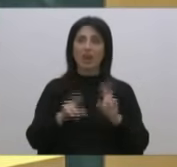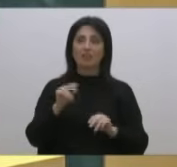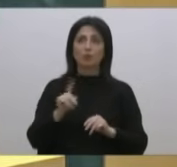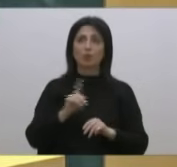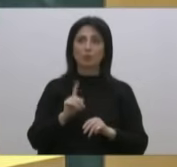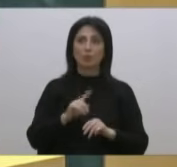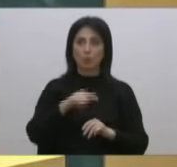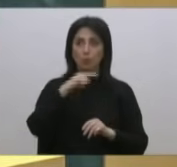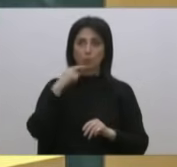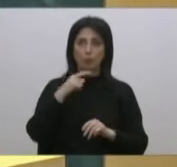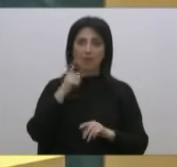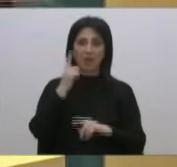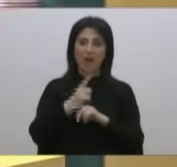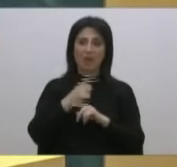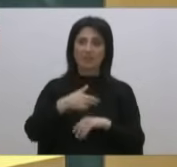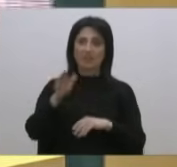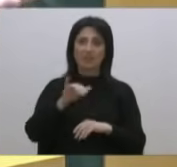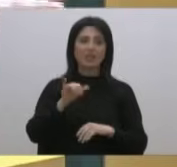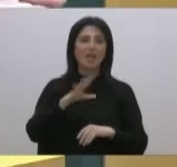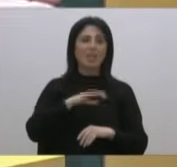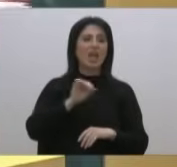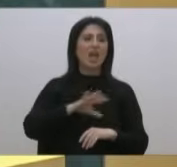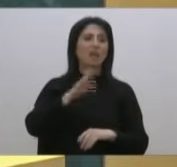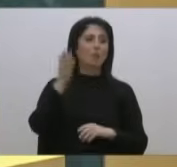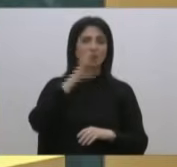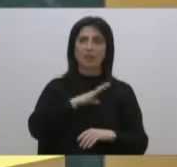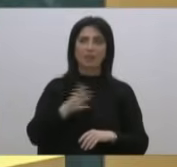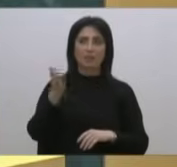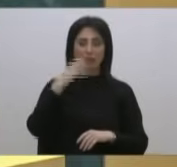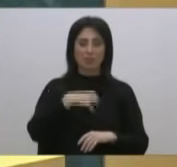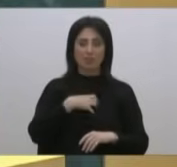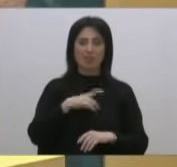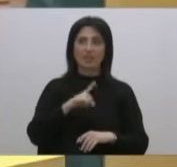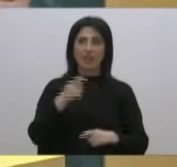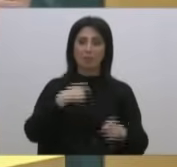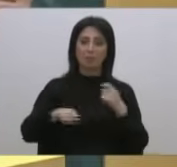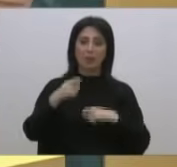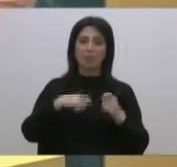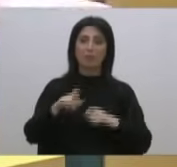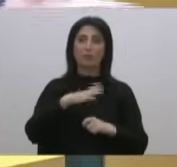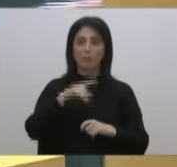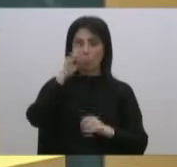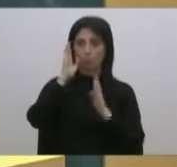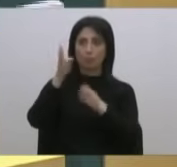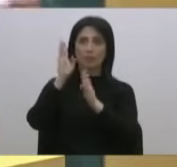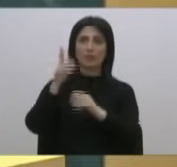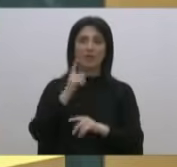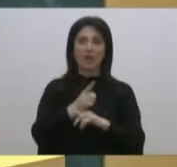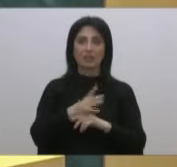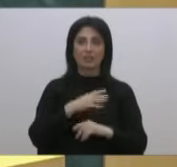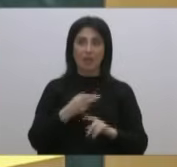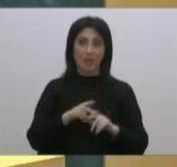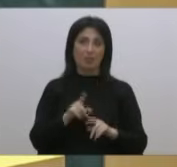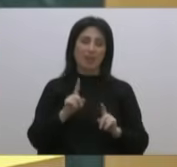gavitvalisinebt ro rusetchi aigzala gatana mashin sad iqo an europa an sva kveqnebi. Mashin zirtadi gasaqebs bazari iqo ruseti da agzaluli